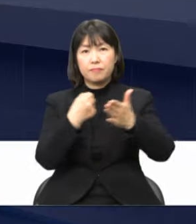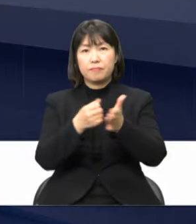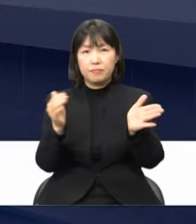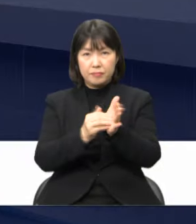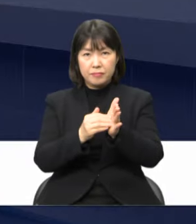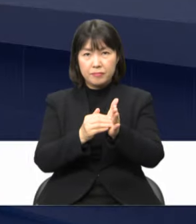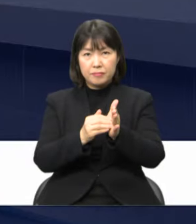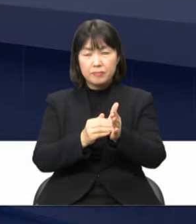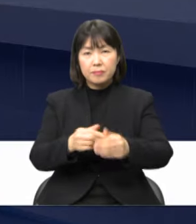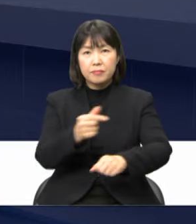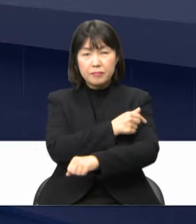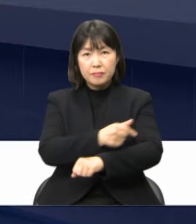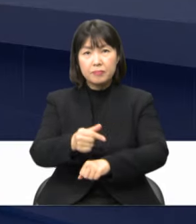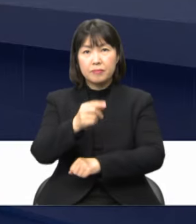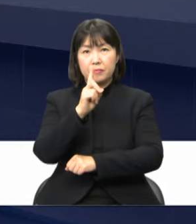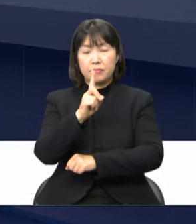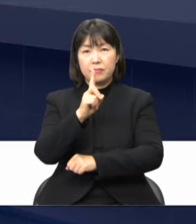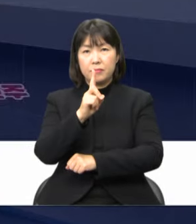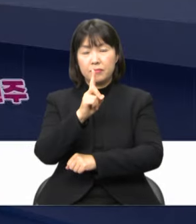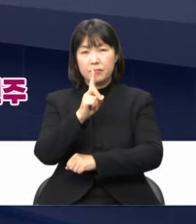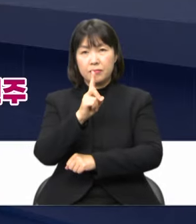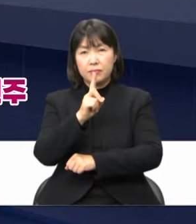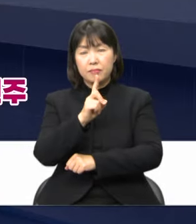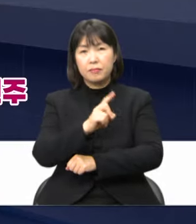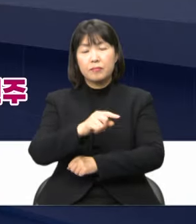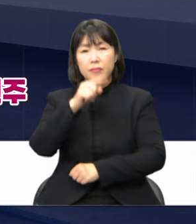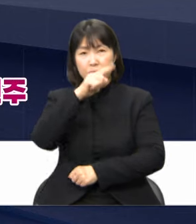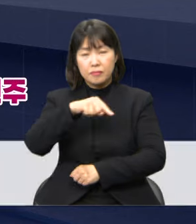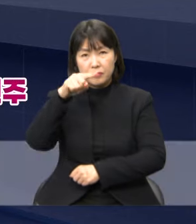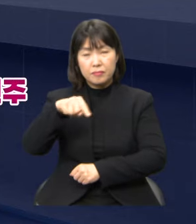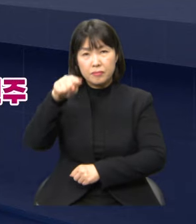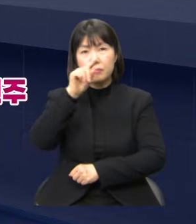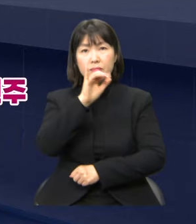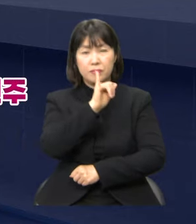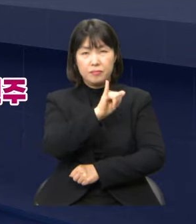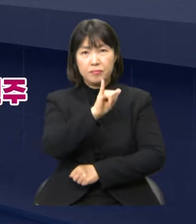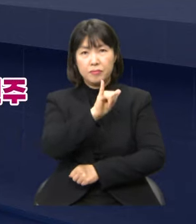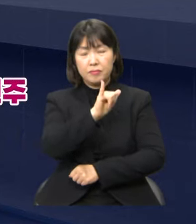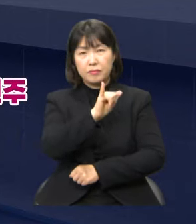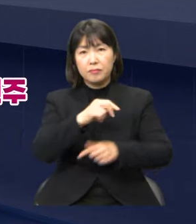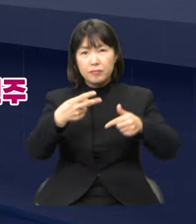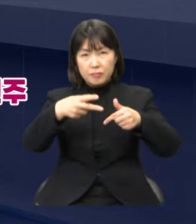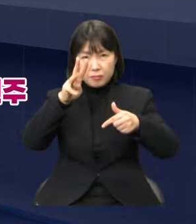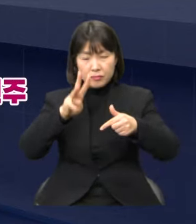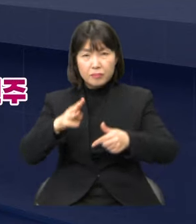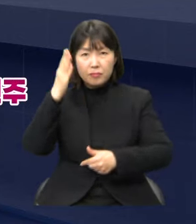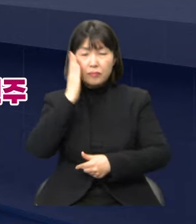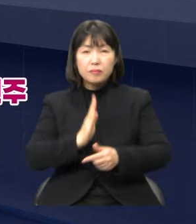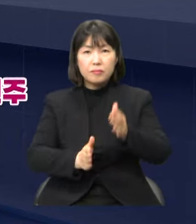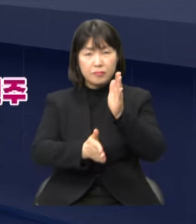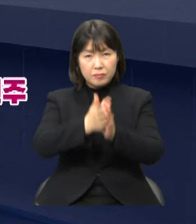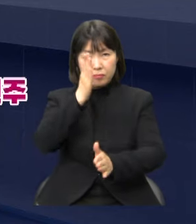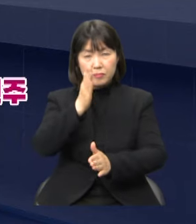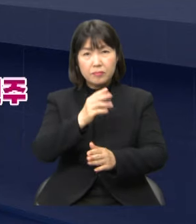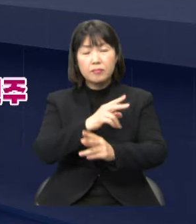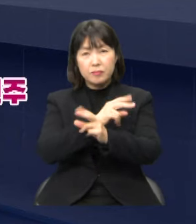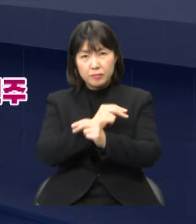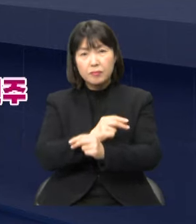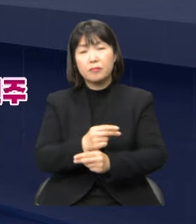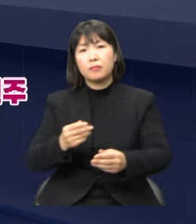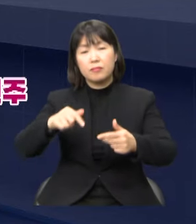GTX 노선은 더블 자로 인천공항에서 청라와 전동을 거쳐 강남으로 이어지고